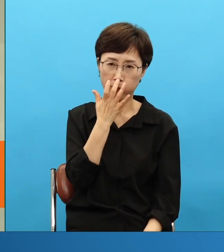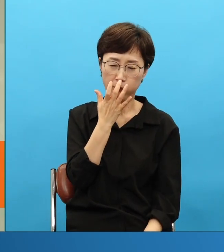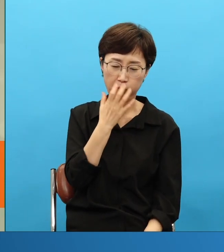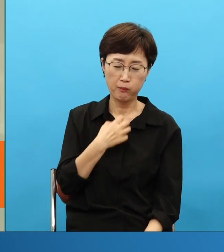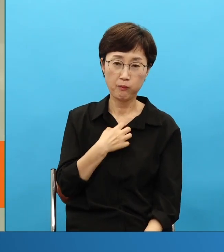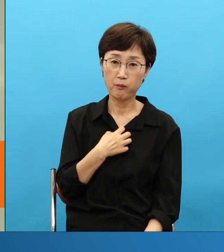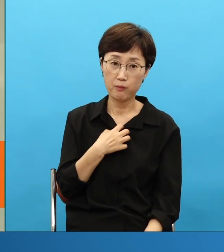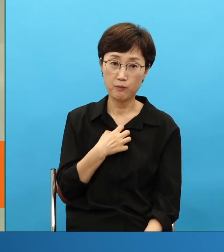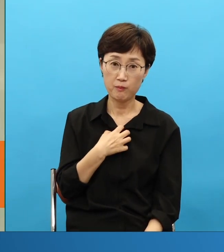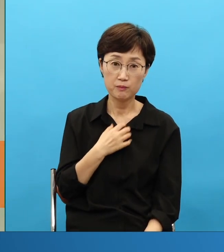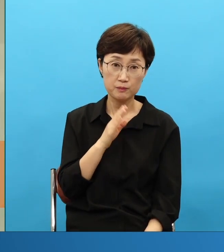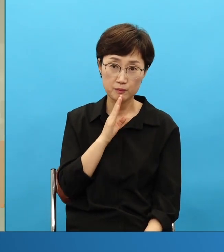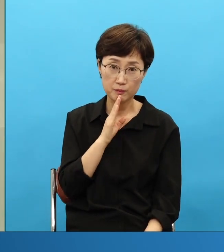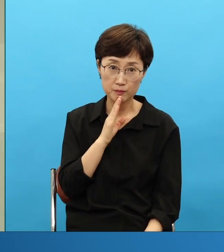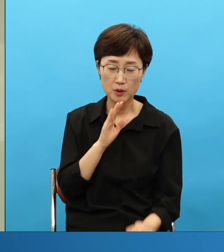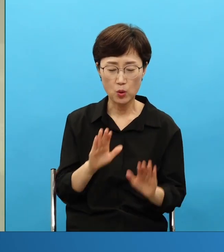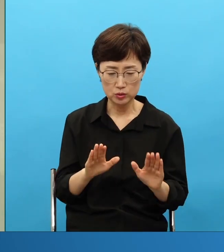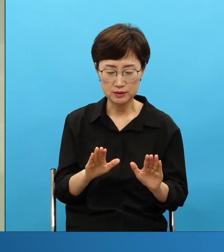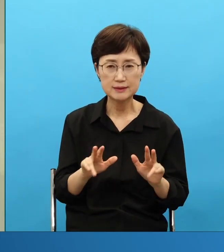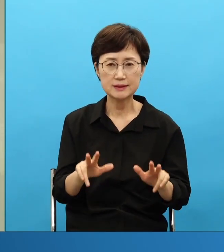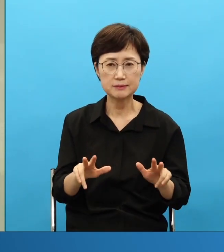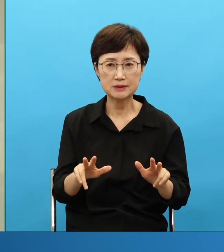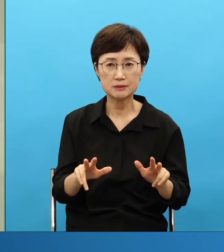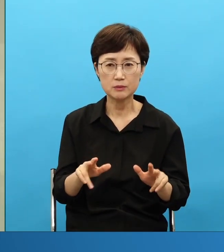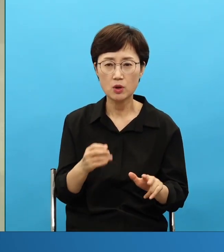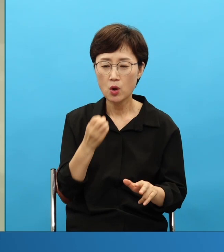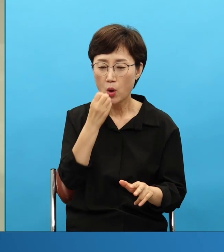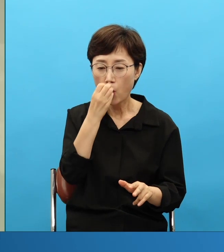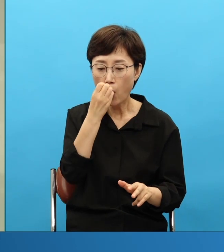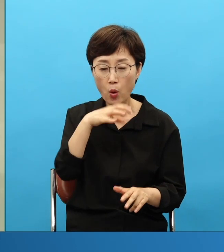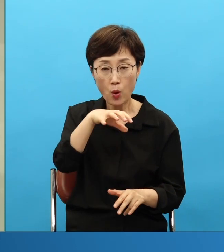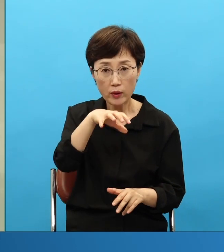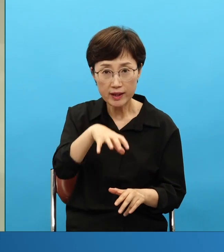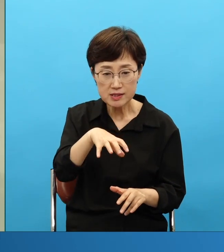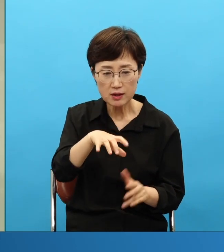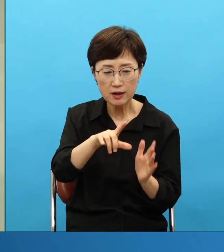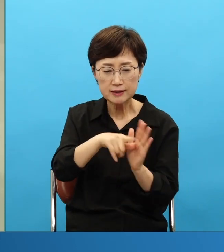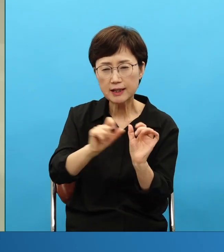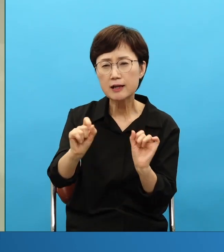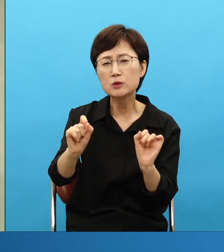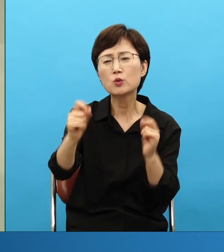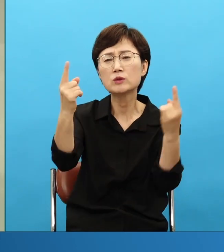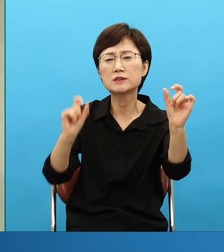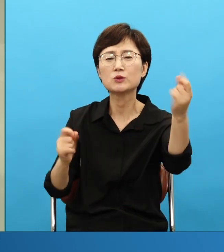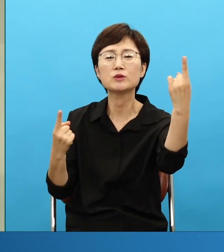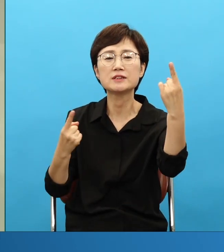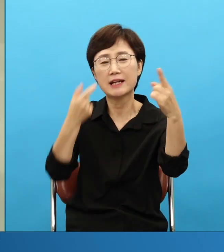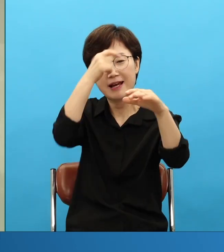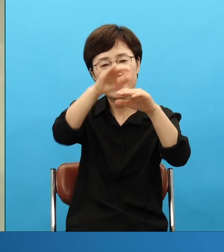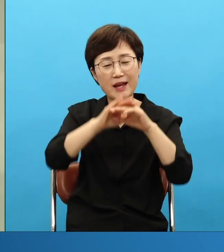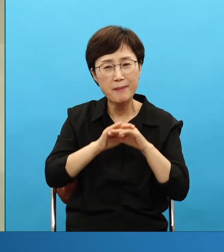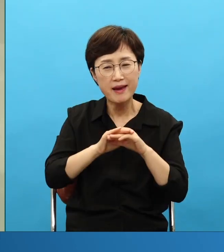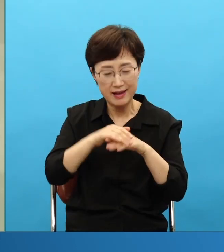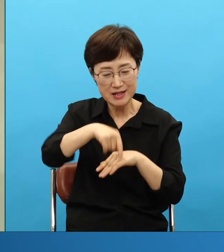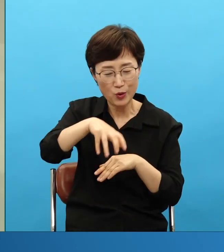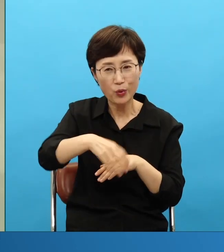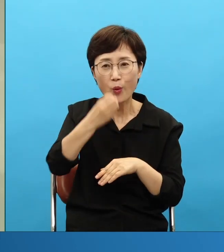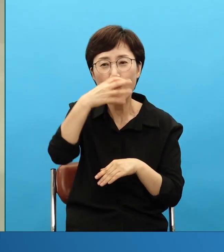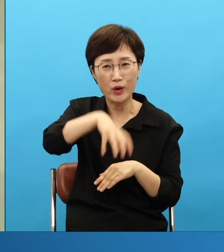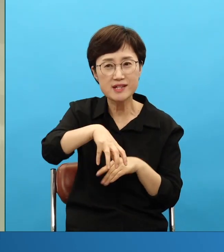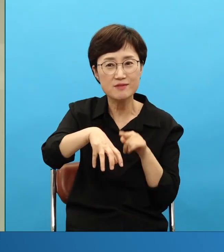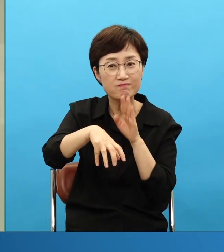do that. 오늘은 전 세계 우리 예배를 지금 홍콩에서 드리고 있습니다. Now, right now, we're having this global worship here in Hong Kong. 홍콩 비롯해서